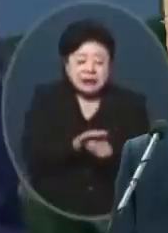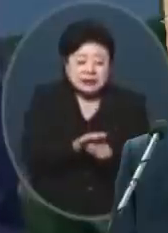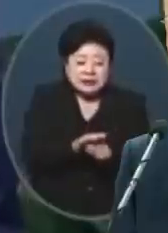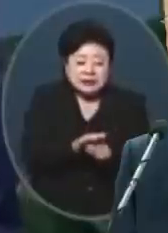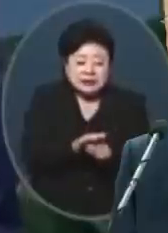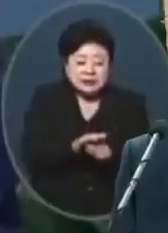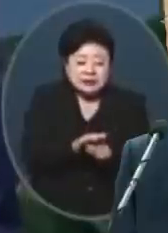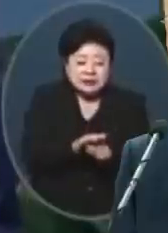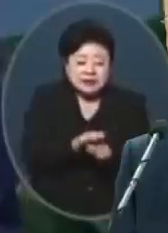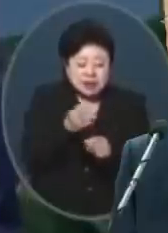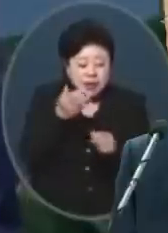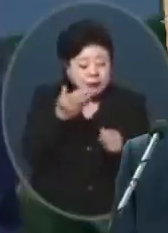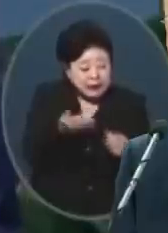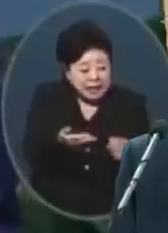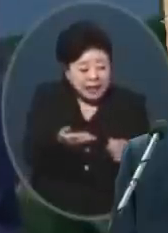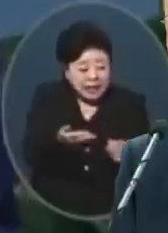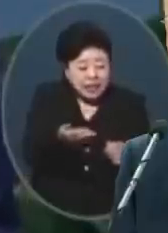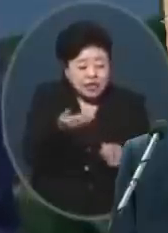여러분에게